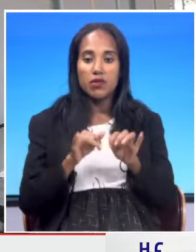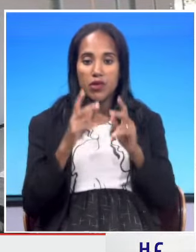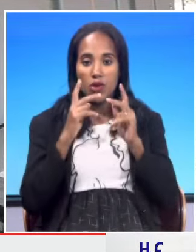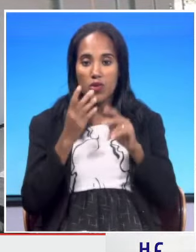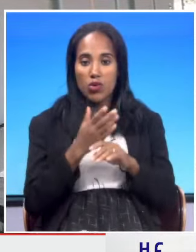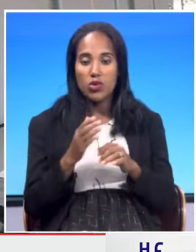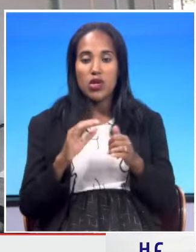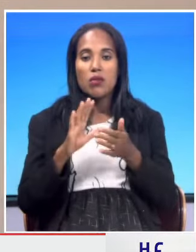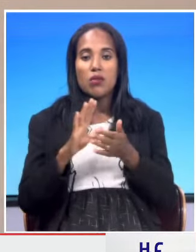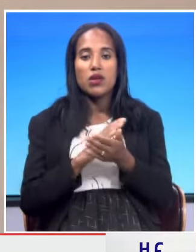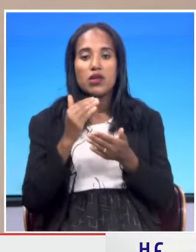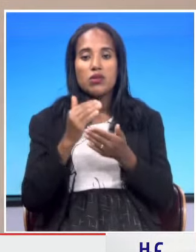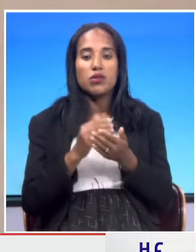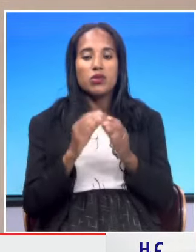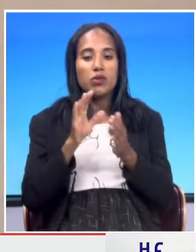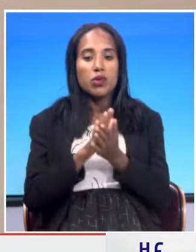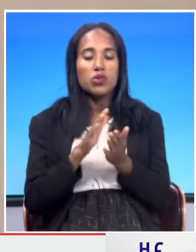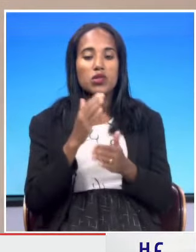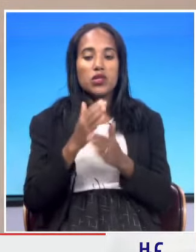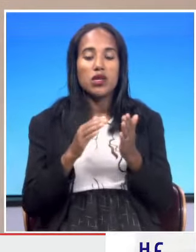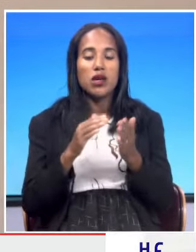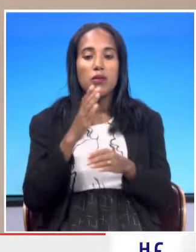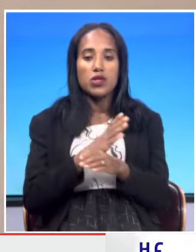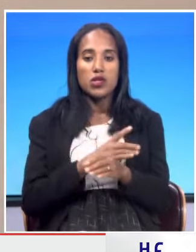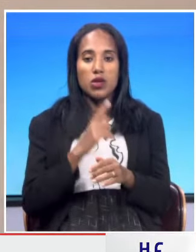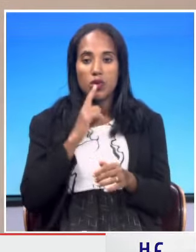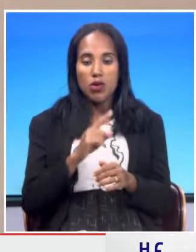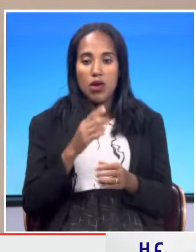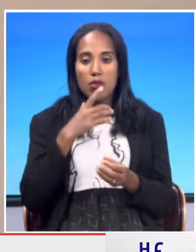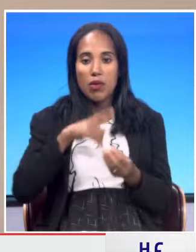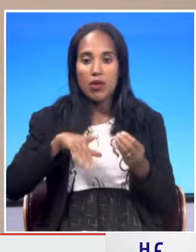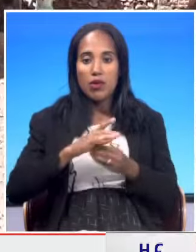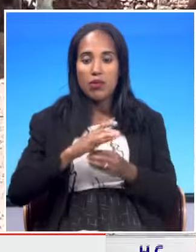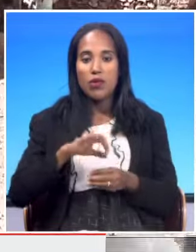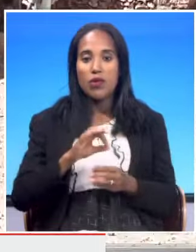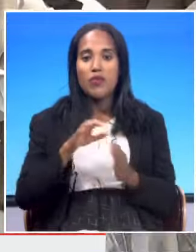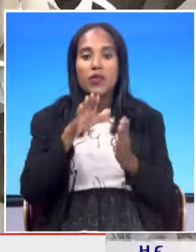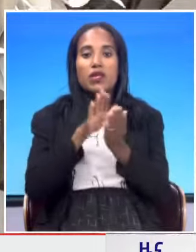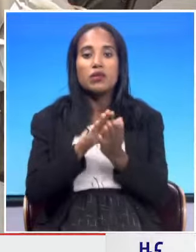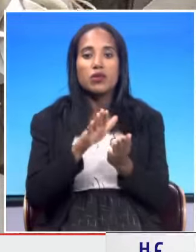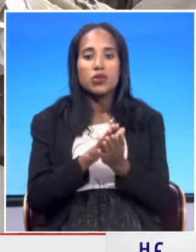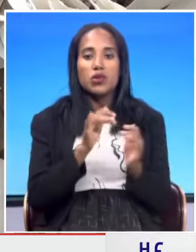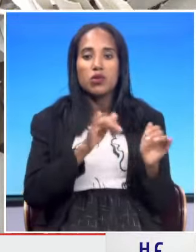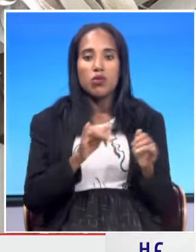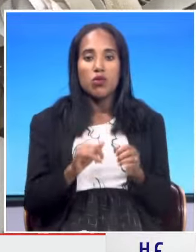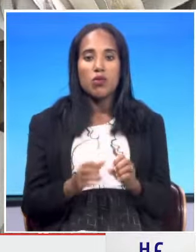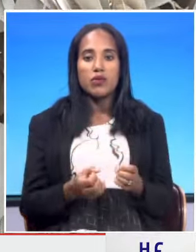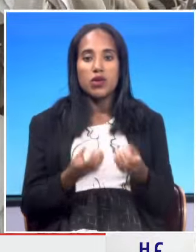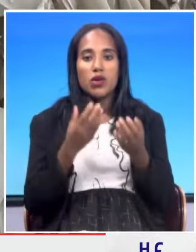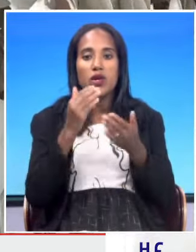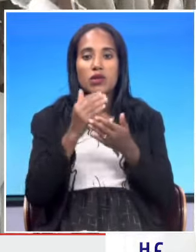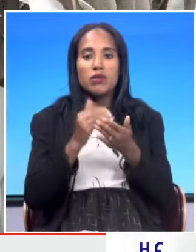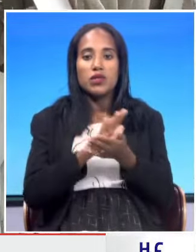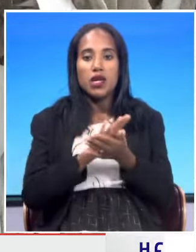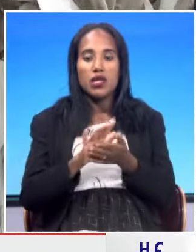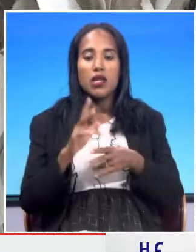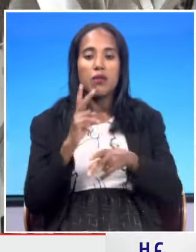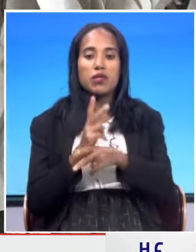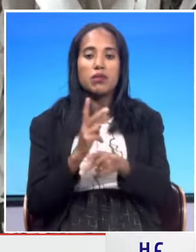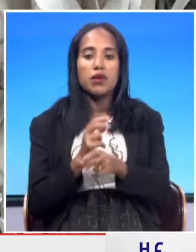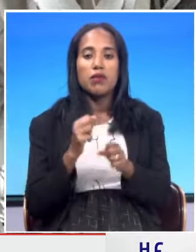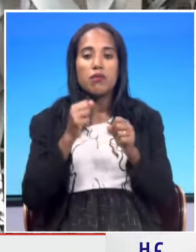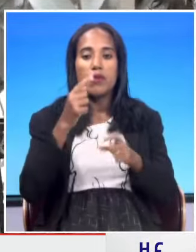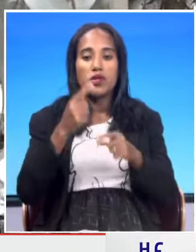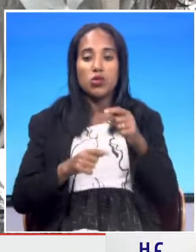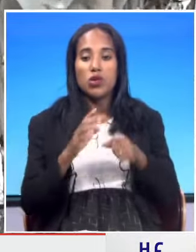ጉዳዮች መካከል የትምህርት ቤቶችን ደረጃ ማሻሻል አንዱ ነው። በአማራ ክልል የሚገኙ ትምህርት ቤቶች ደግሞ በአብዛኛው የትምህርት ጥራትን ለማስጠበቅ